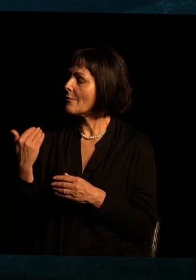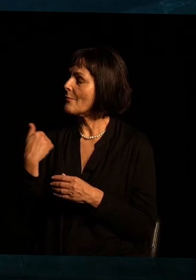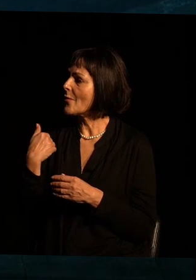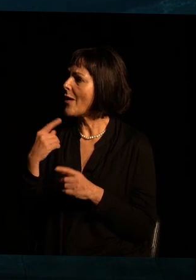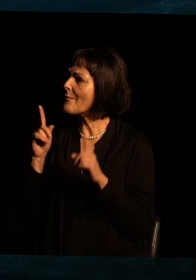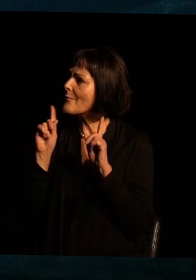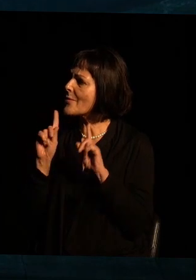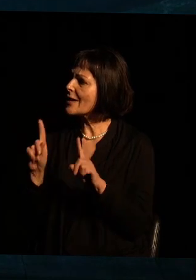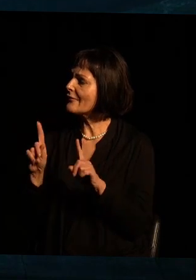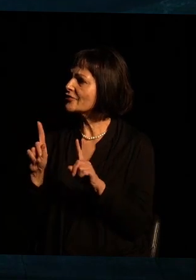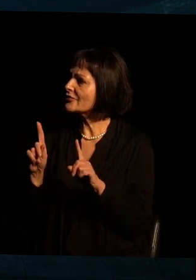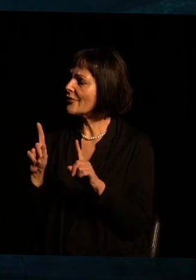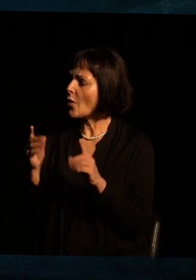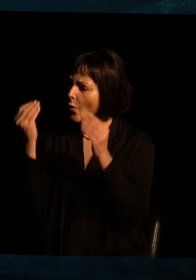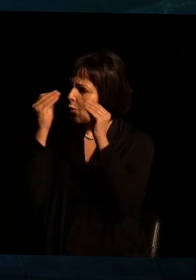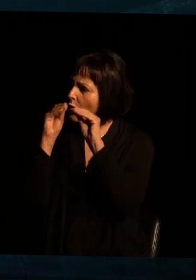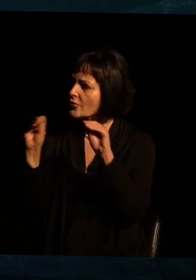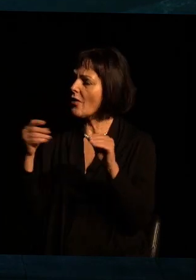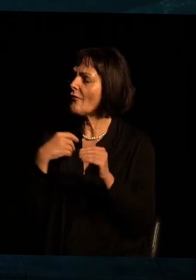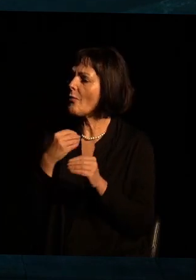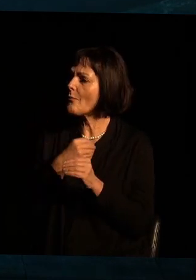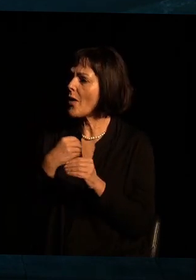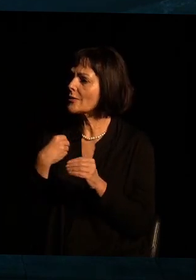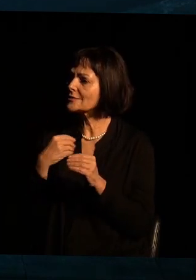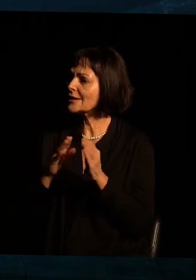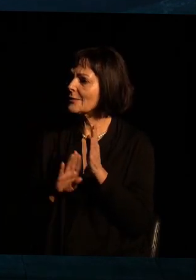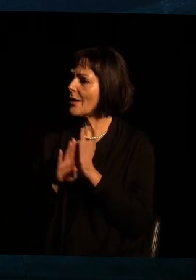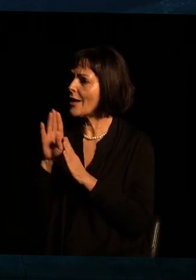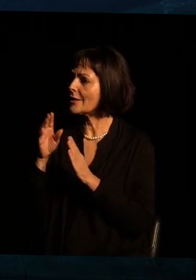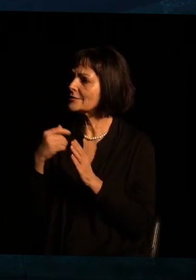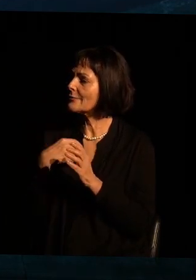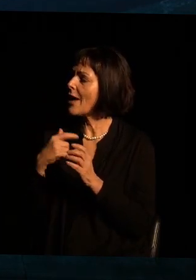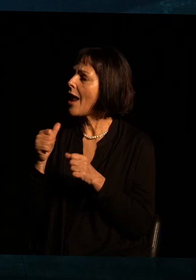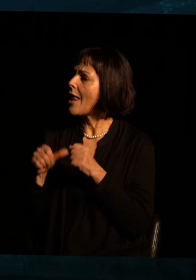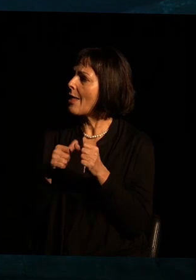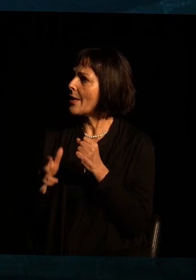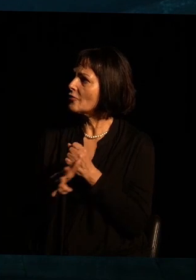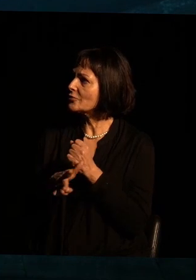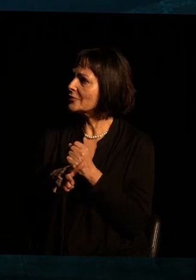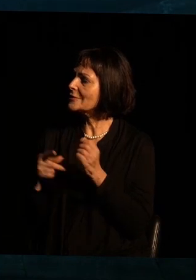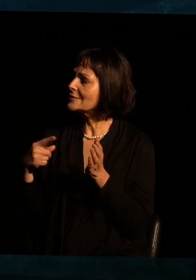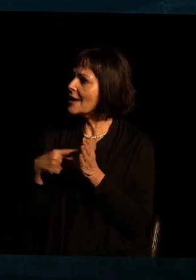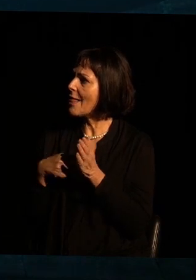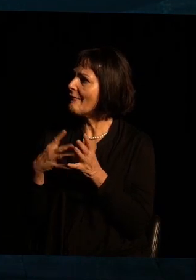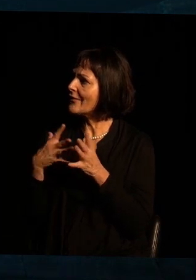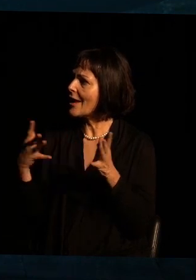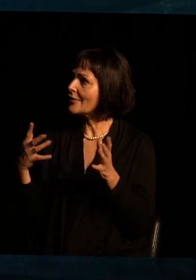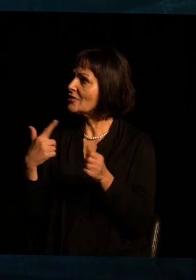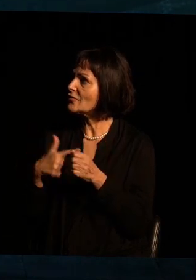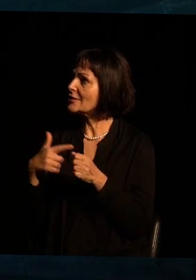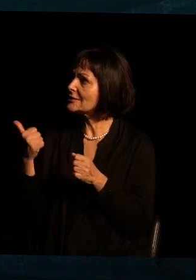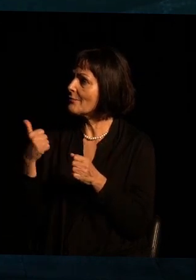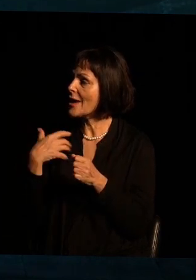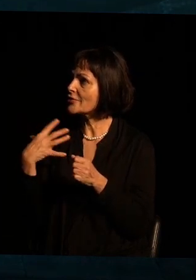prawdziwie taką kultową ścianą polskiego himalaizmu w latach 80. no, wielkim celem, celem XXI wieku